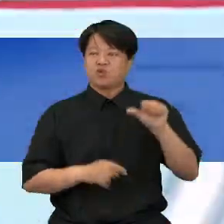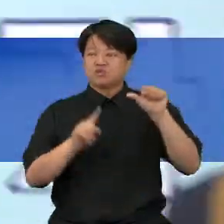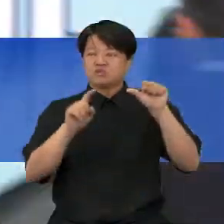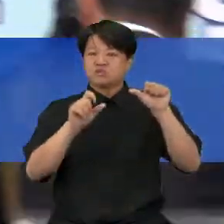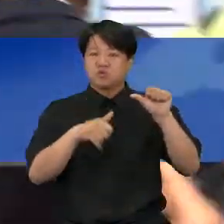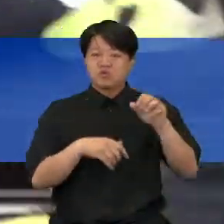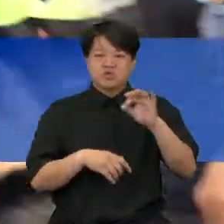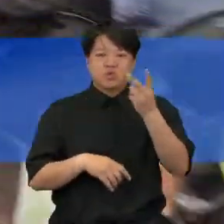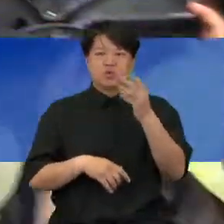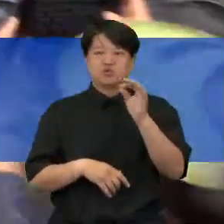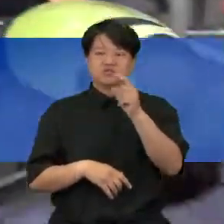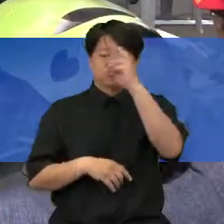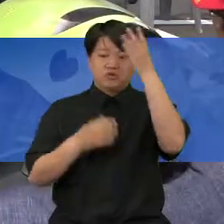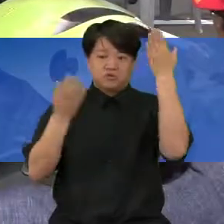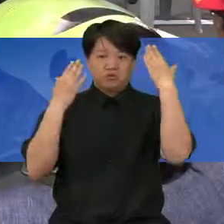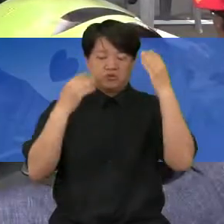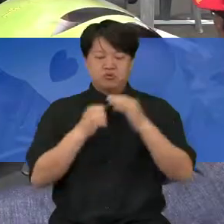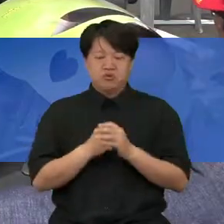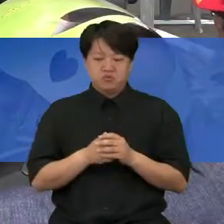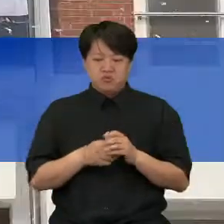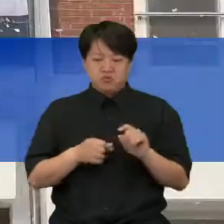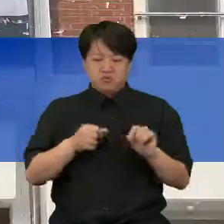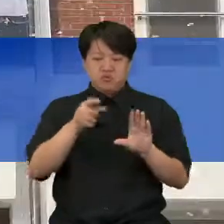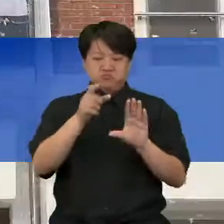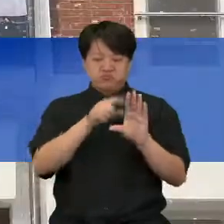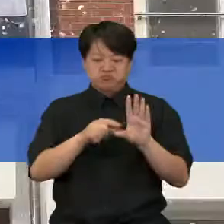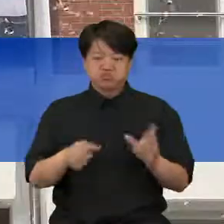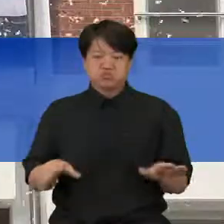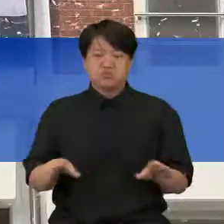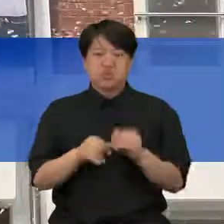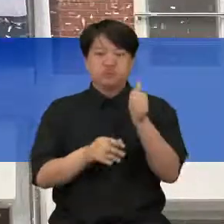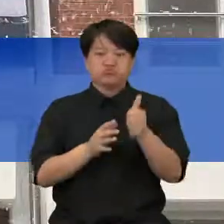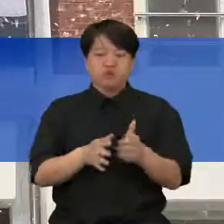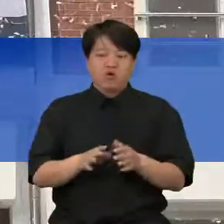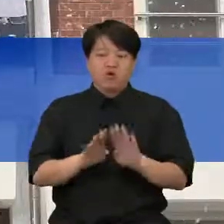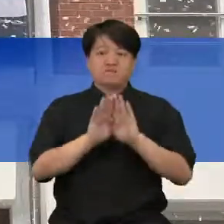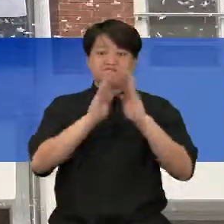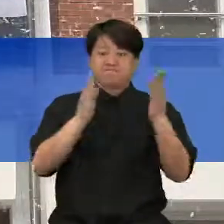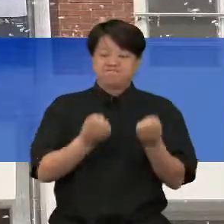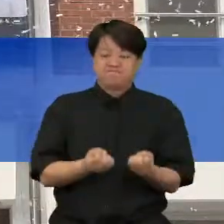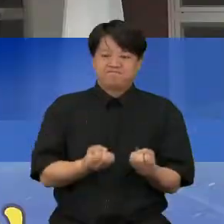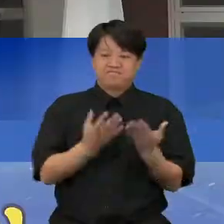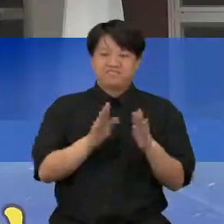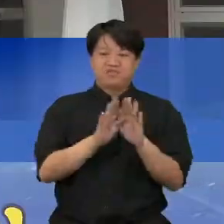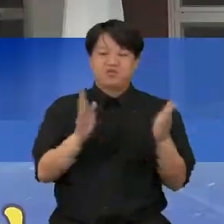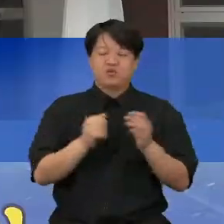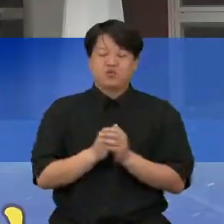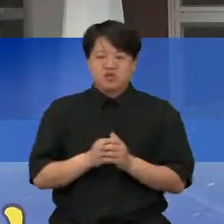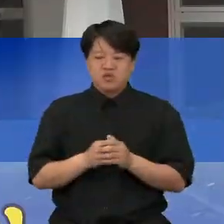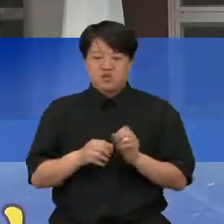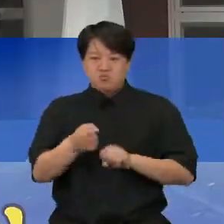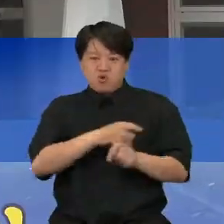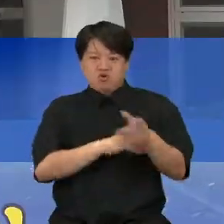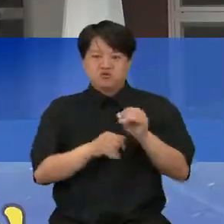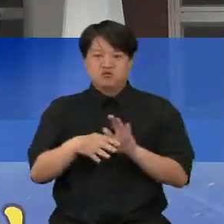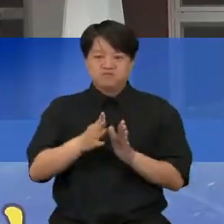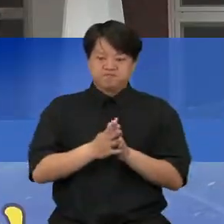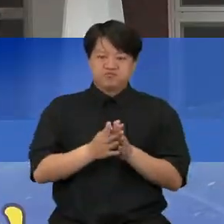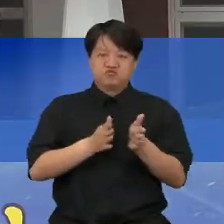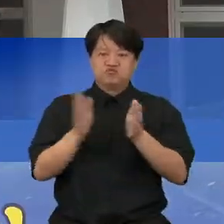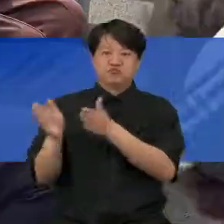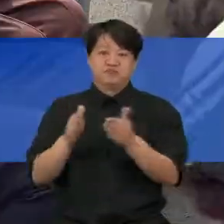지난 15일 용흥중학교에서 경상북도 동부청사가 개청식을 가지고 본격적인 동해안 시대를 이끌 준비를